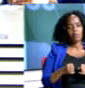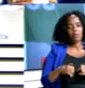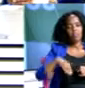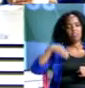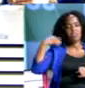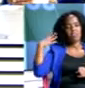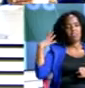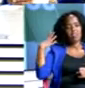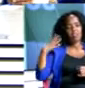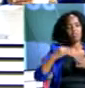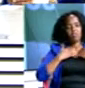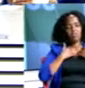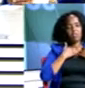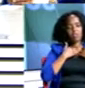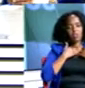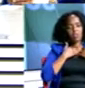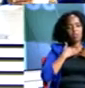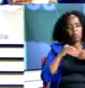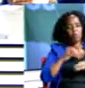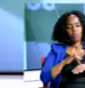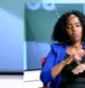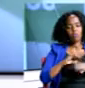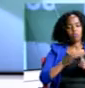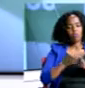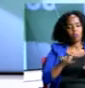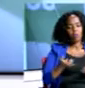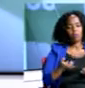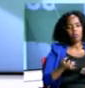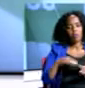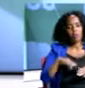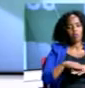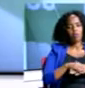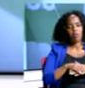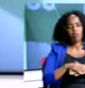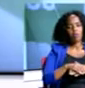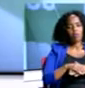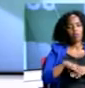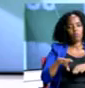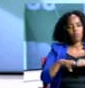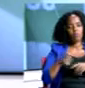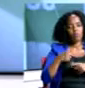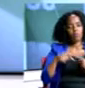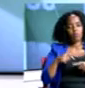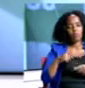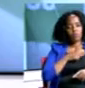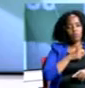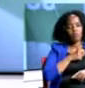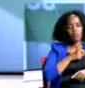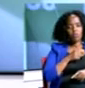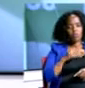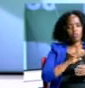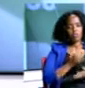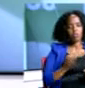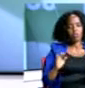dagan nangjerat malah tu kan ramfana. Kanaf akbar bannya, negol foodun ku malun kun ufaicu. Kanaf Sudan intane sawas kesat